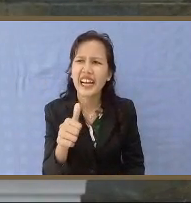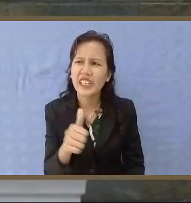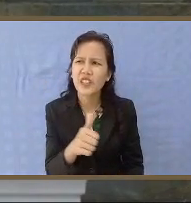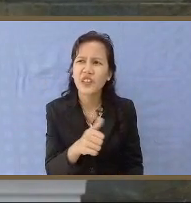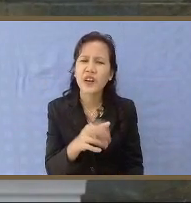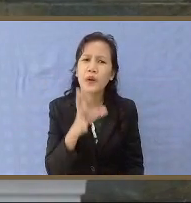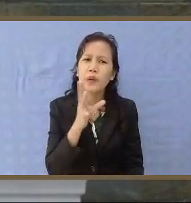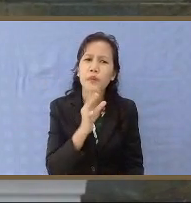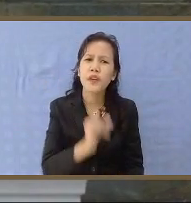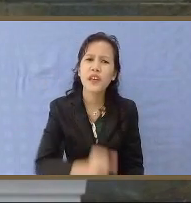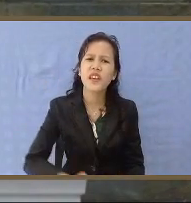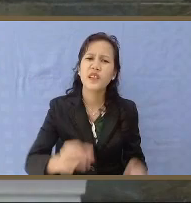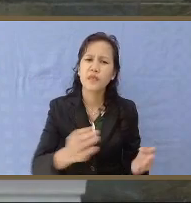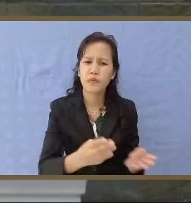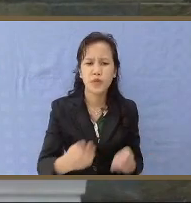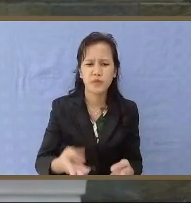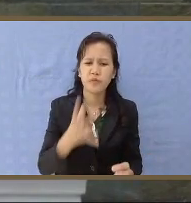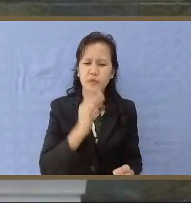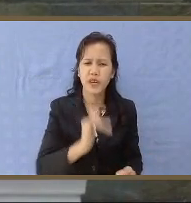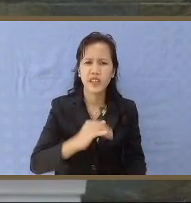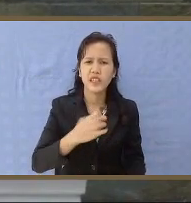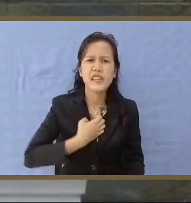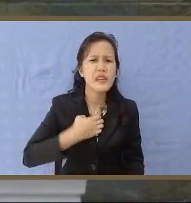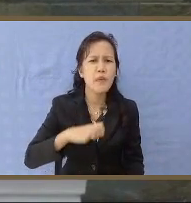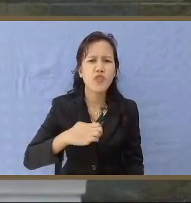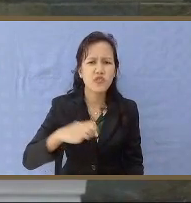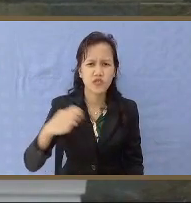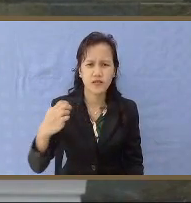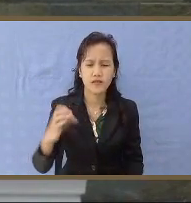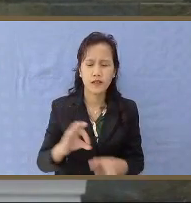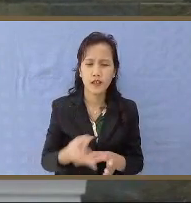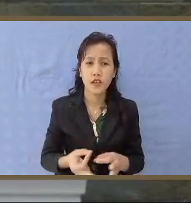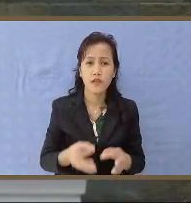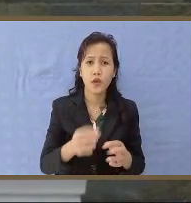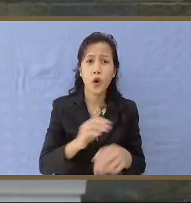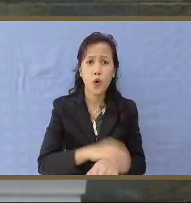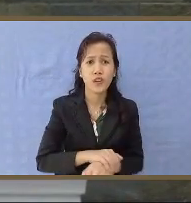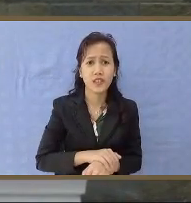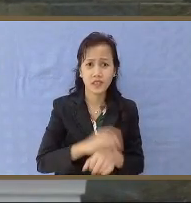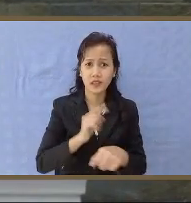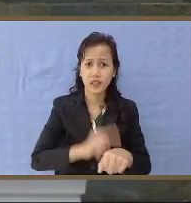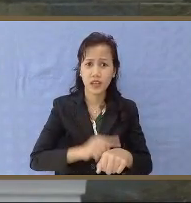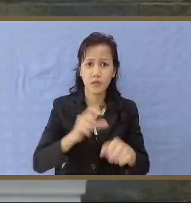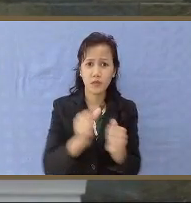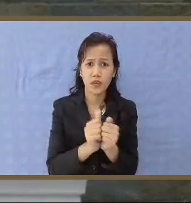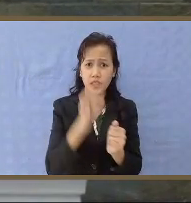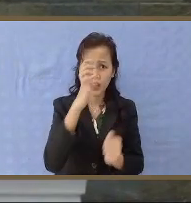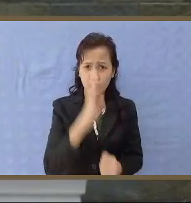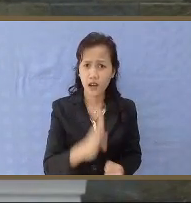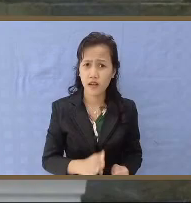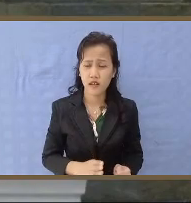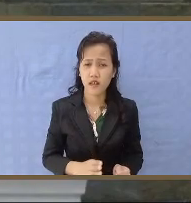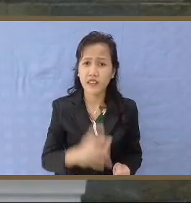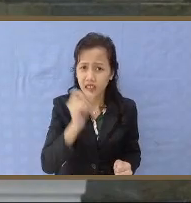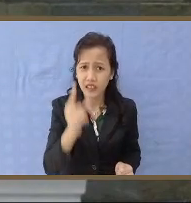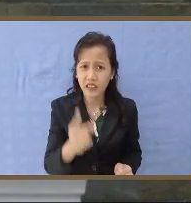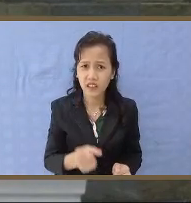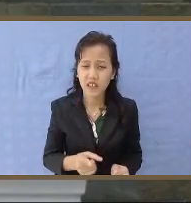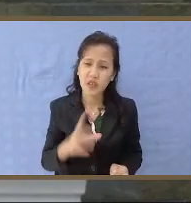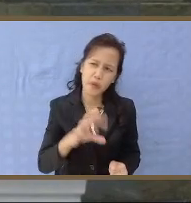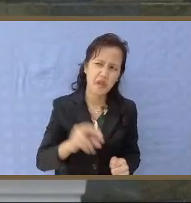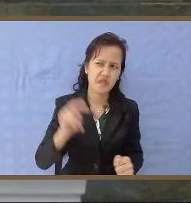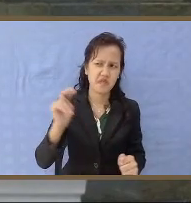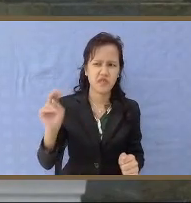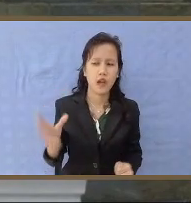pag nagkakaroon po tayo, pag nag-hold po tayo ng time natin sa Panginoon. You see, na para bang